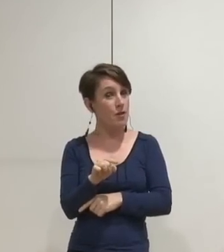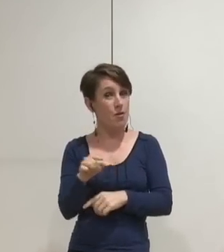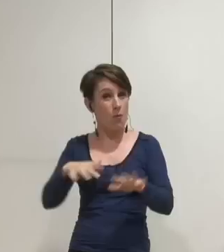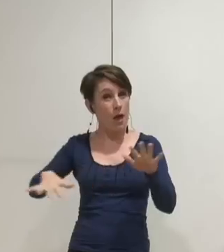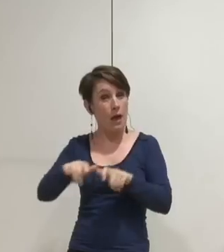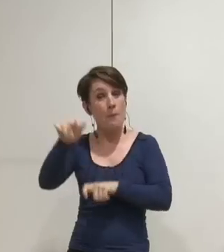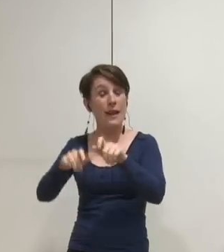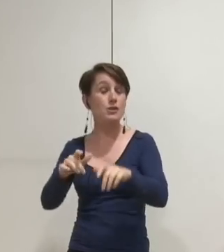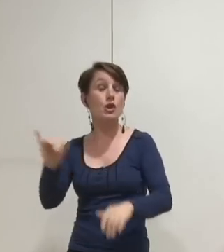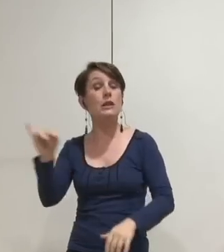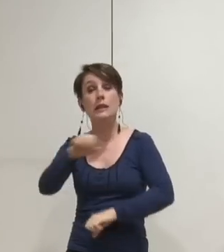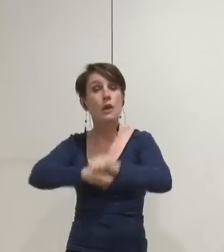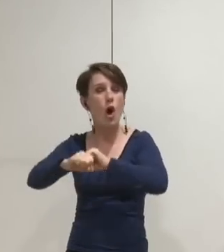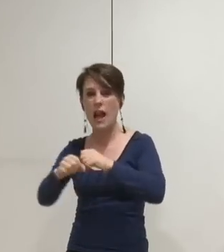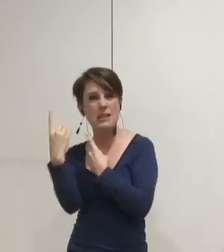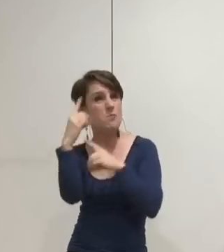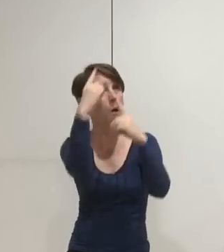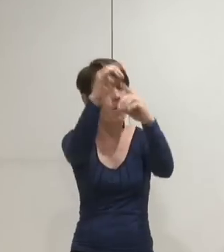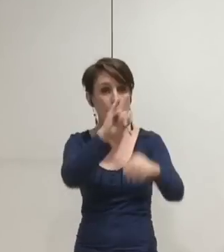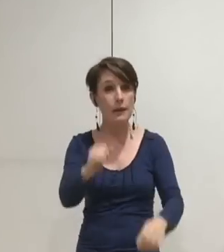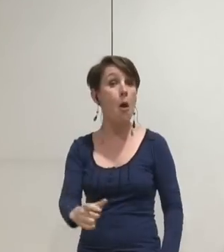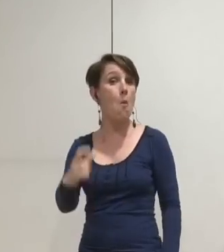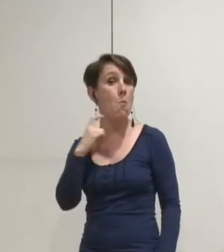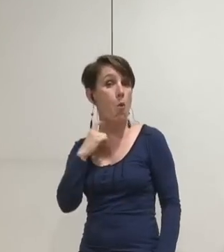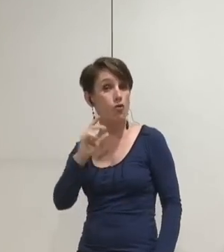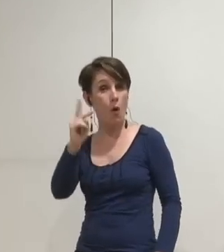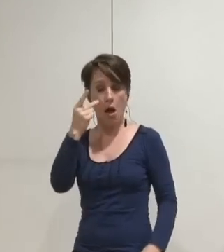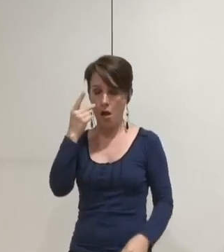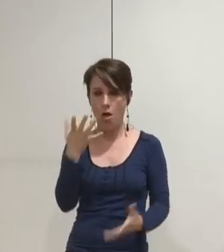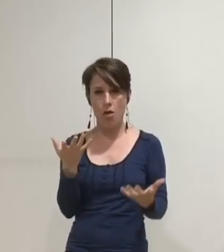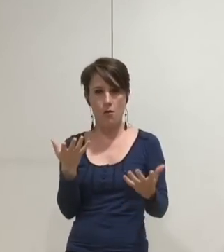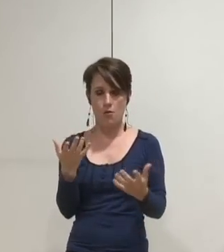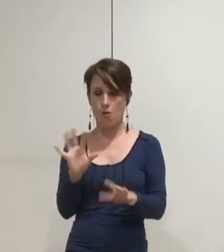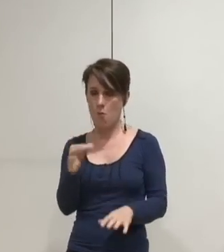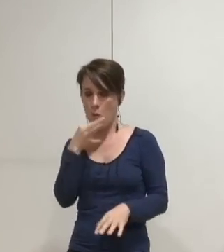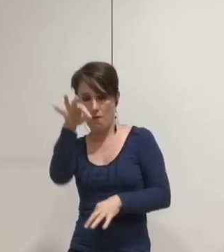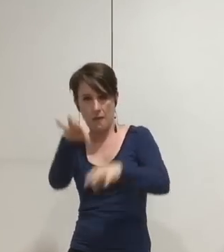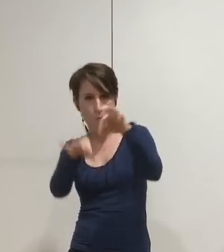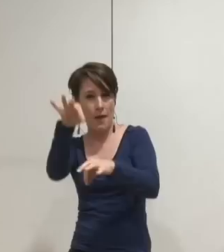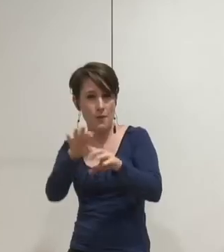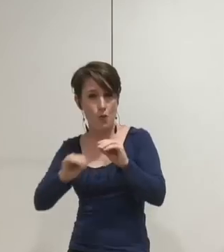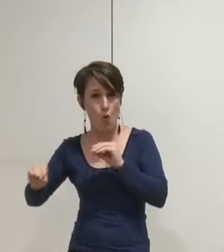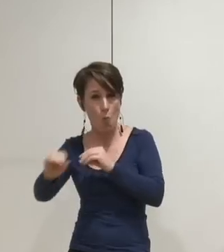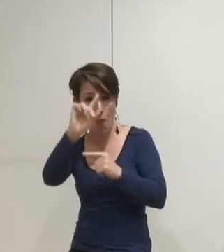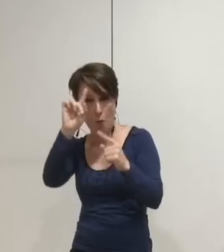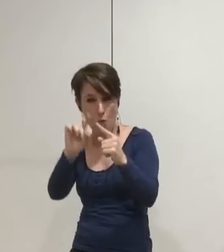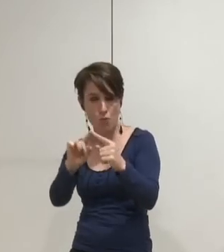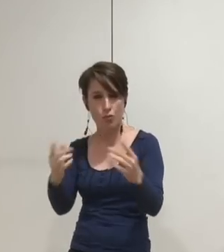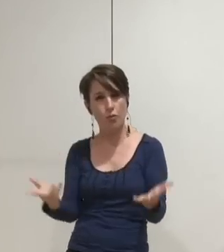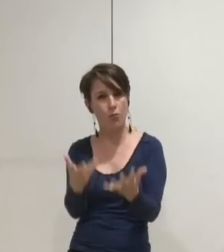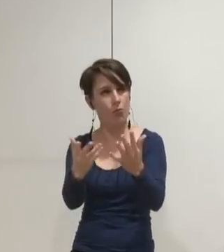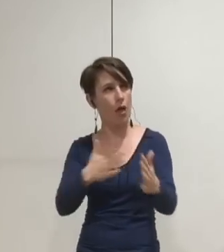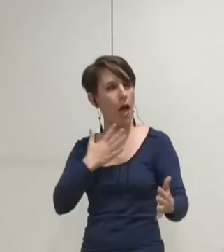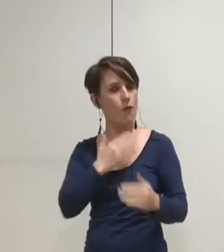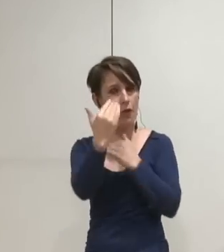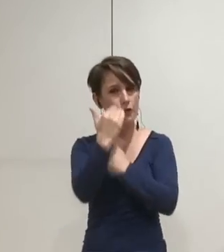notables et les bourgeois de la ville qui ont en quelque sorte manipulé le peuple afin de défendre certains de leurs privilèges des notables qui se sont en quelque sorte laissés